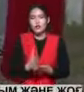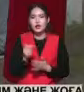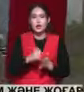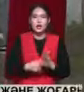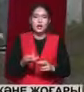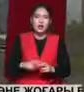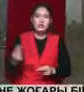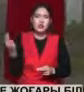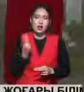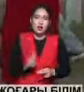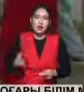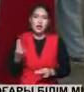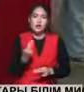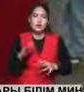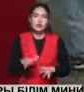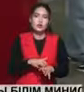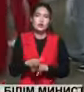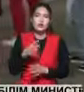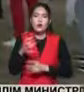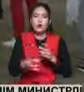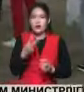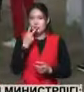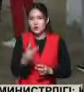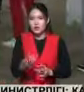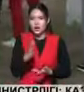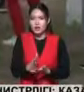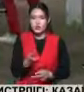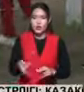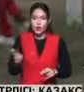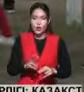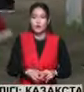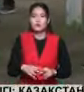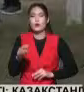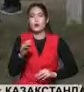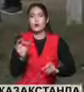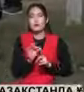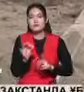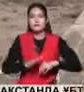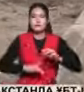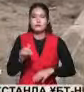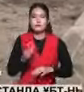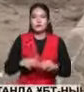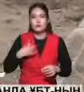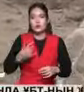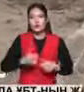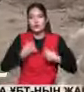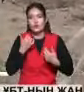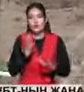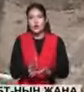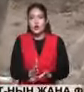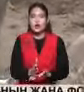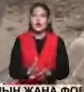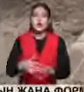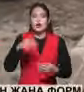Астана. Астанаға бүткіл әлем қарайды, сондықтан бұндай қаламыз үнемі тазалықта болу керек. Мәдениет және өнер